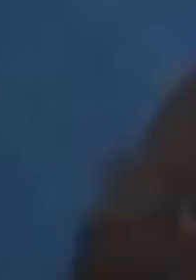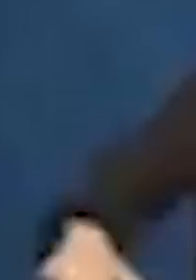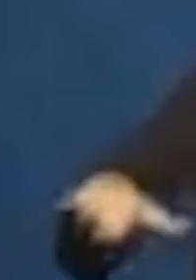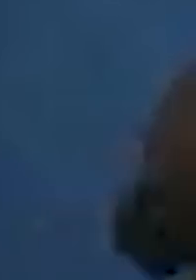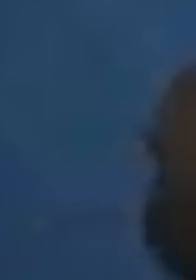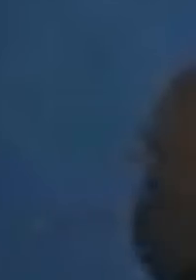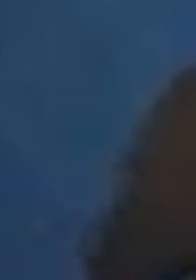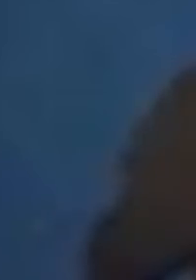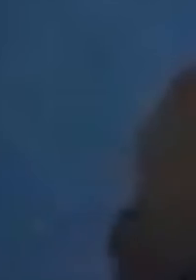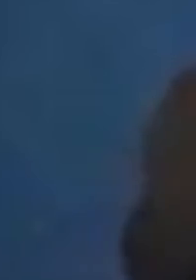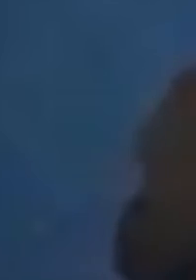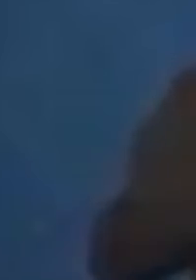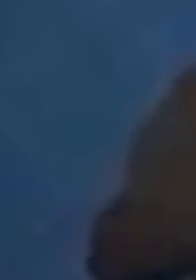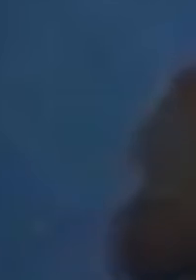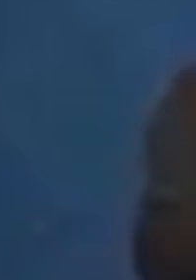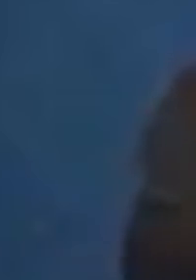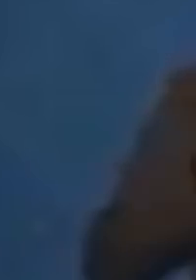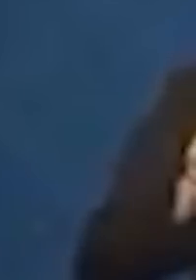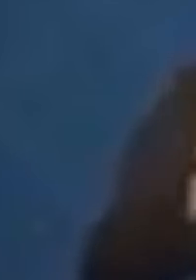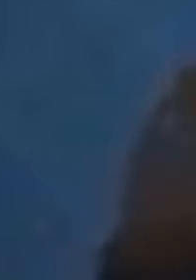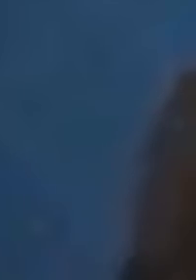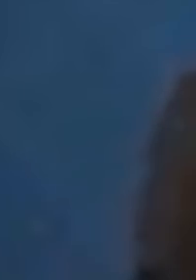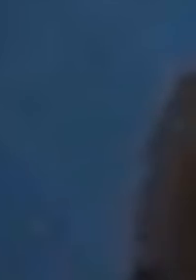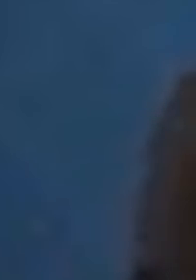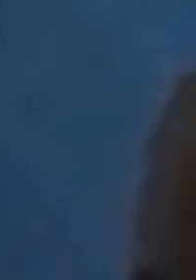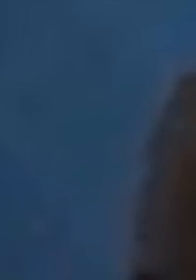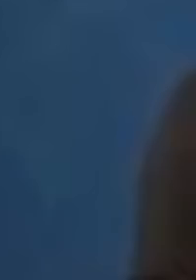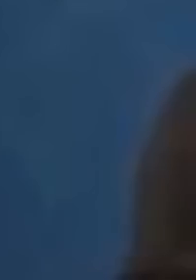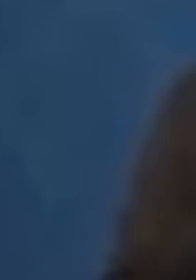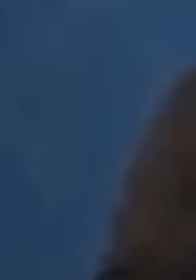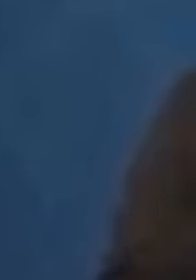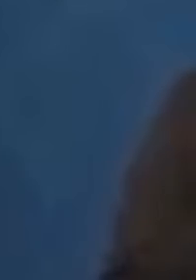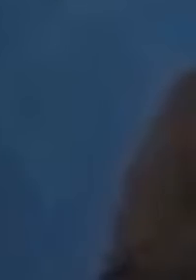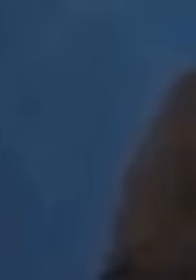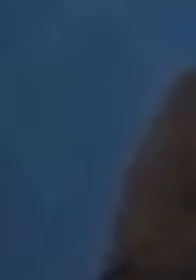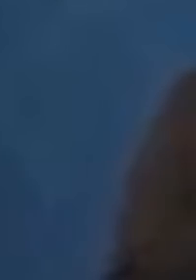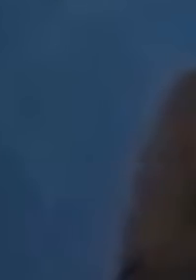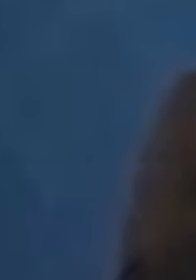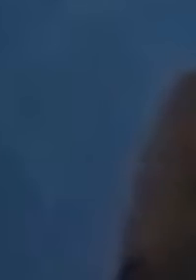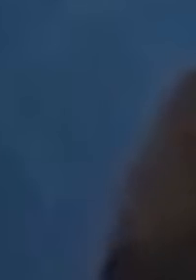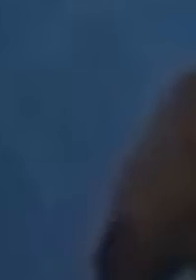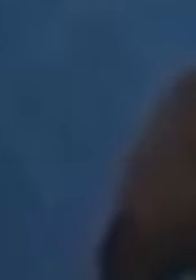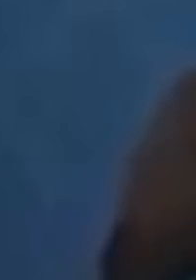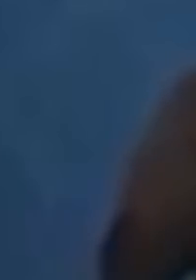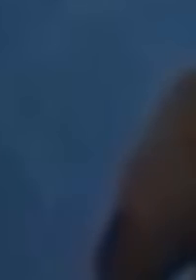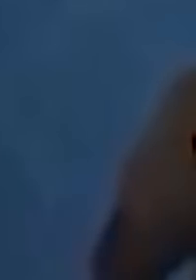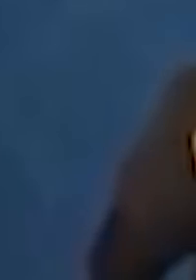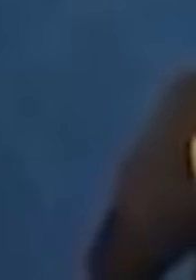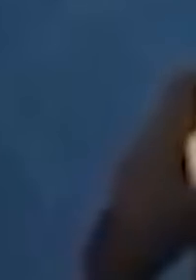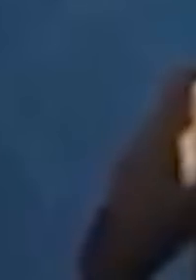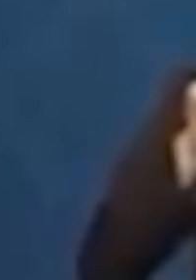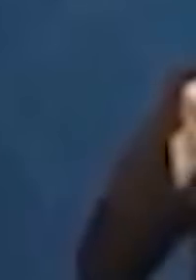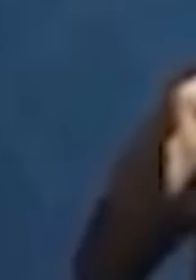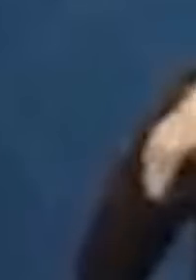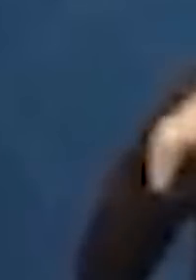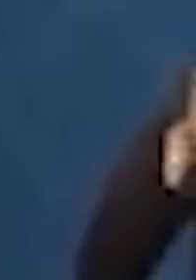ทักท้วงตั้งแต่ต้นแต่ให้เกียรติเพราะเป็นตัวแทนเข้ามาจึงเตือนเฉพาะคำหยาบคายและไม่เหมาะสมแต่เรื่องนอกประเด็น